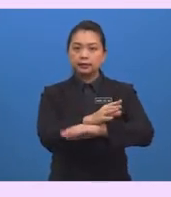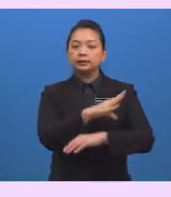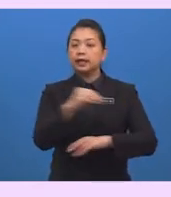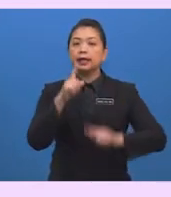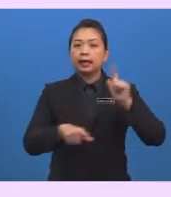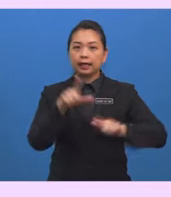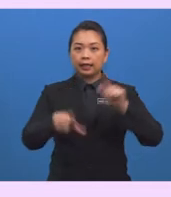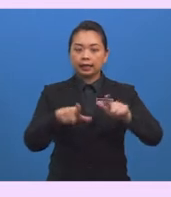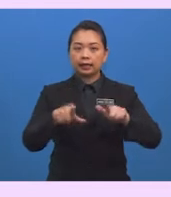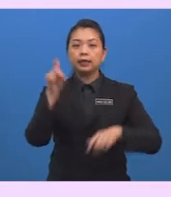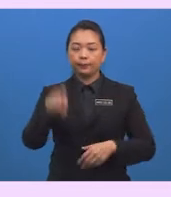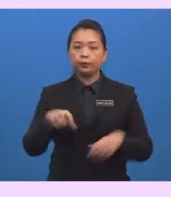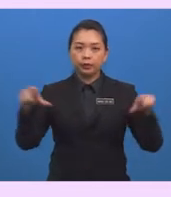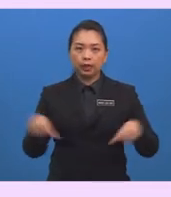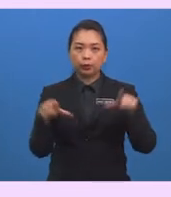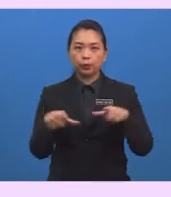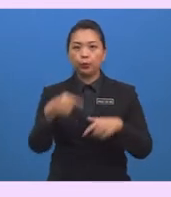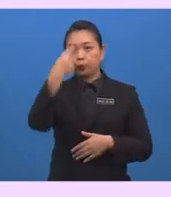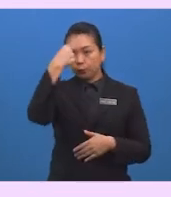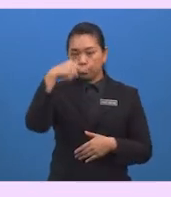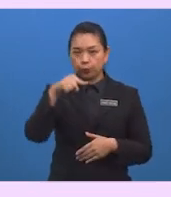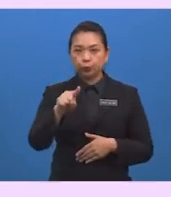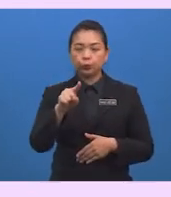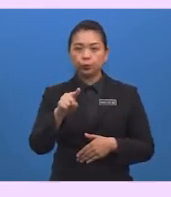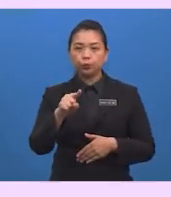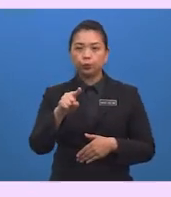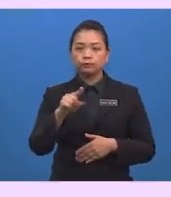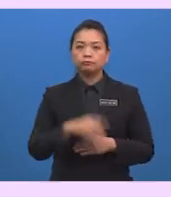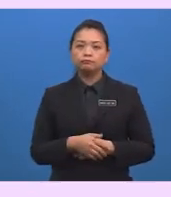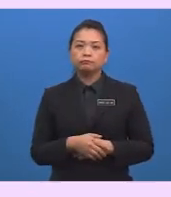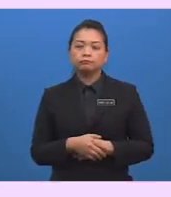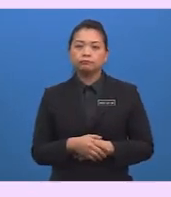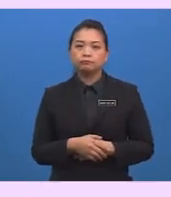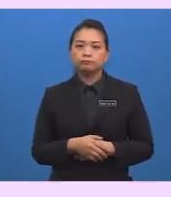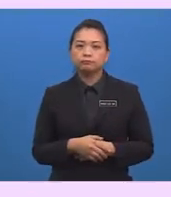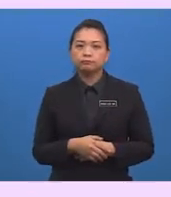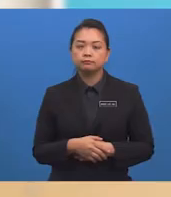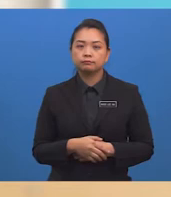dan langkah-langkah yang perlu dilakukan untuk menanganinya.